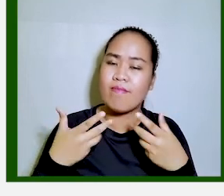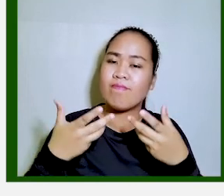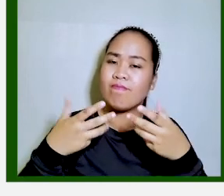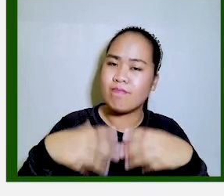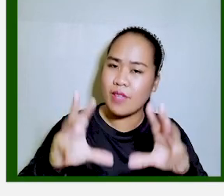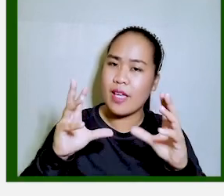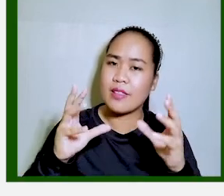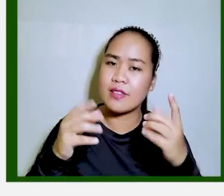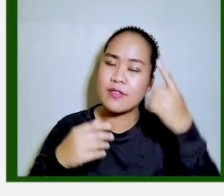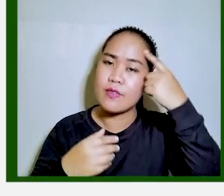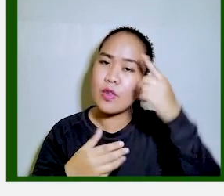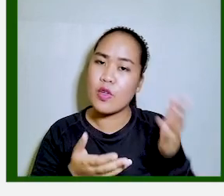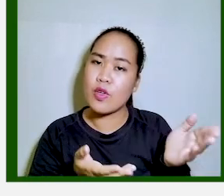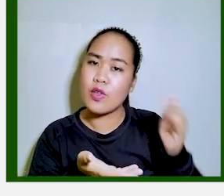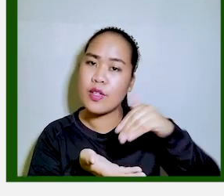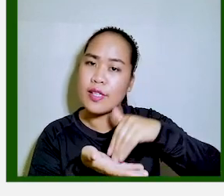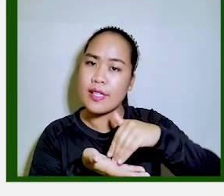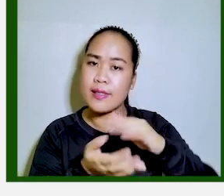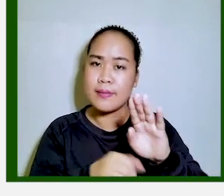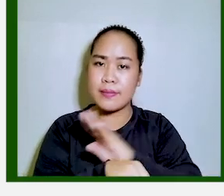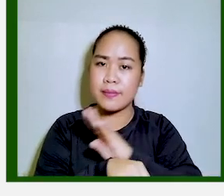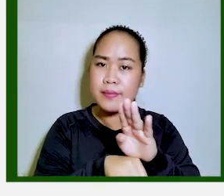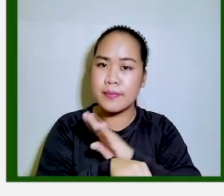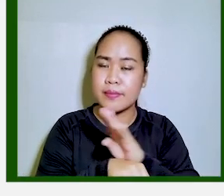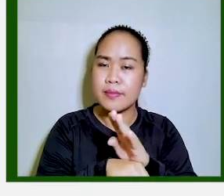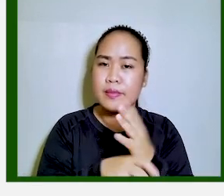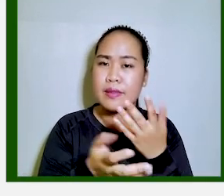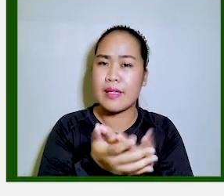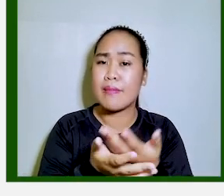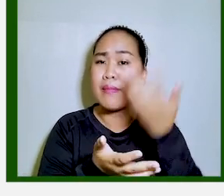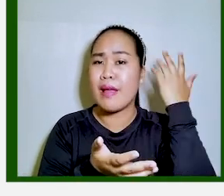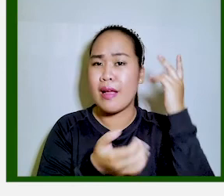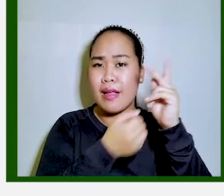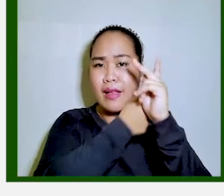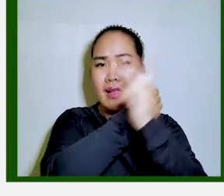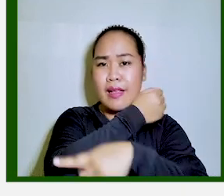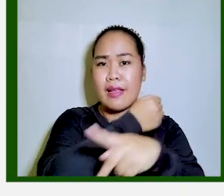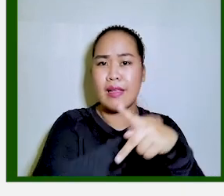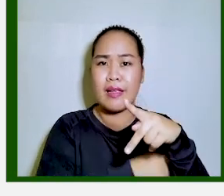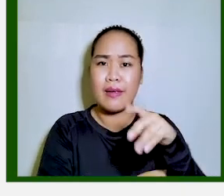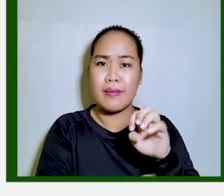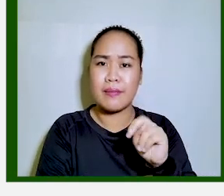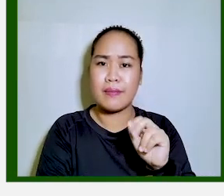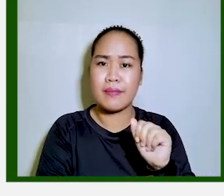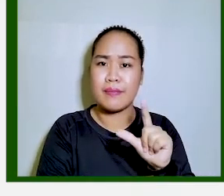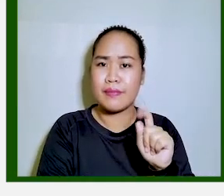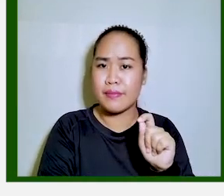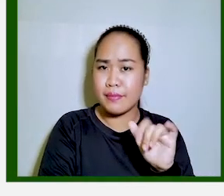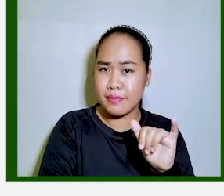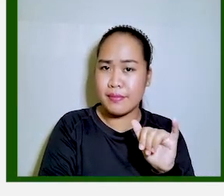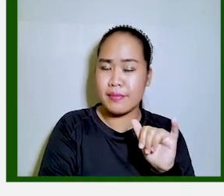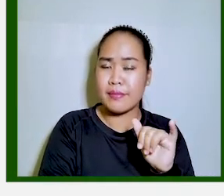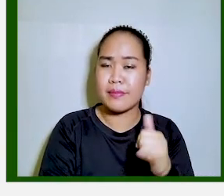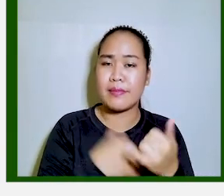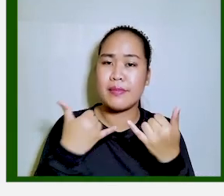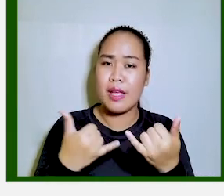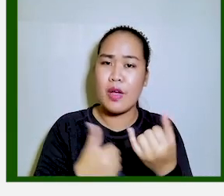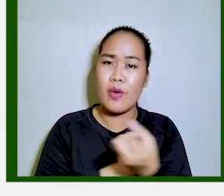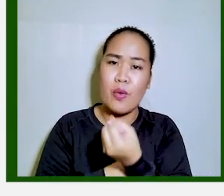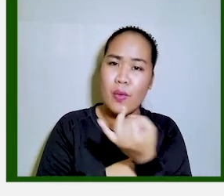tayo makapag-renew na, no, dahil mahal din po ang penalty. Sayang po. Ngayon nga, every peso counts,